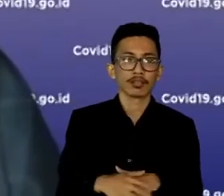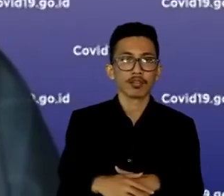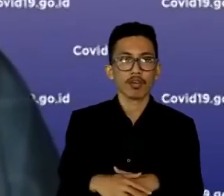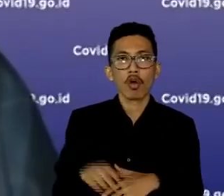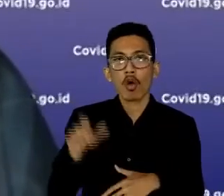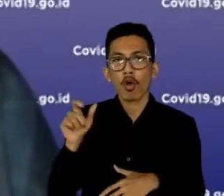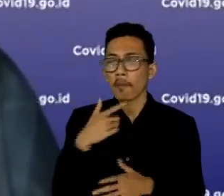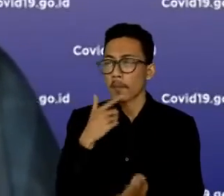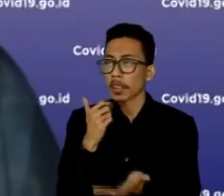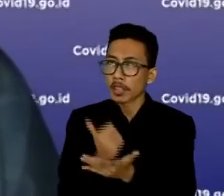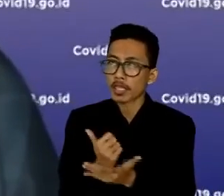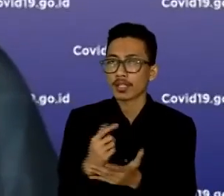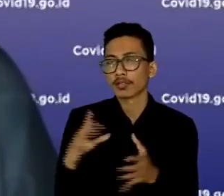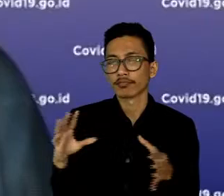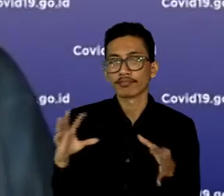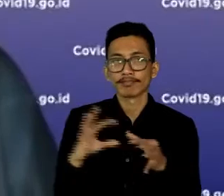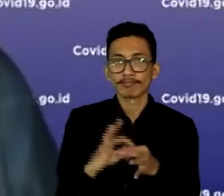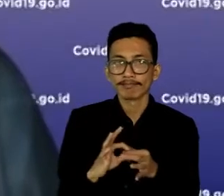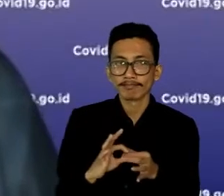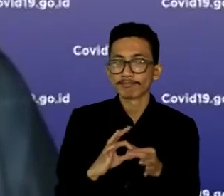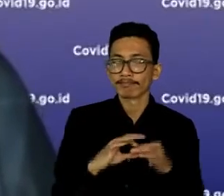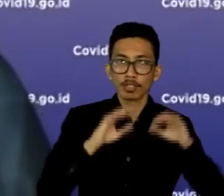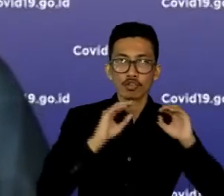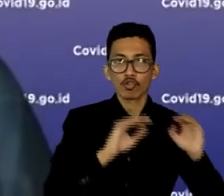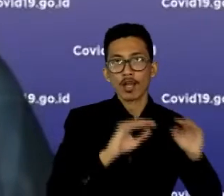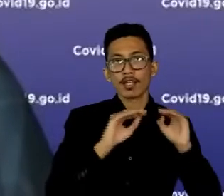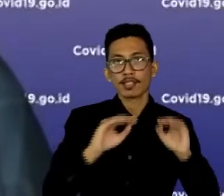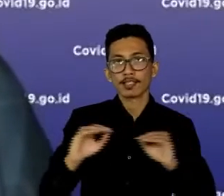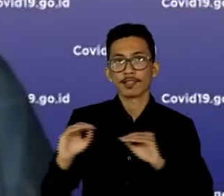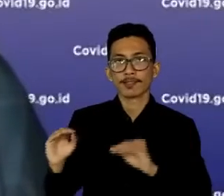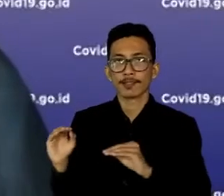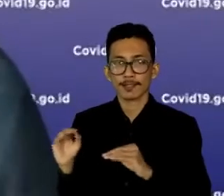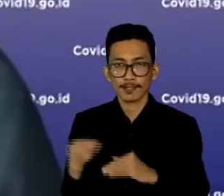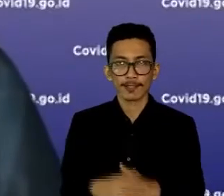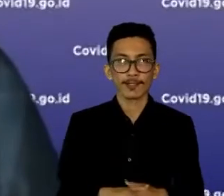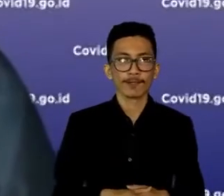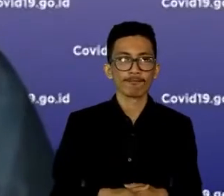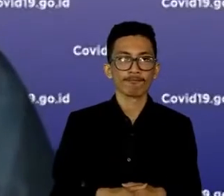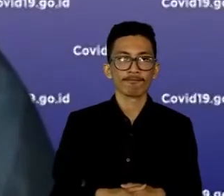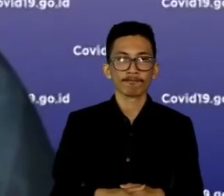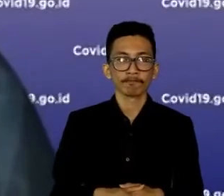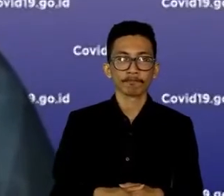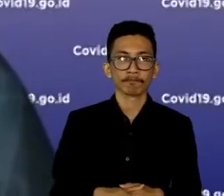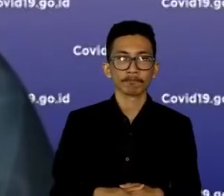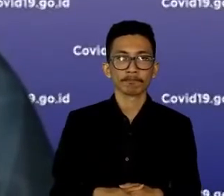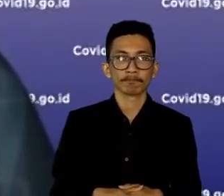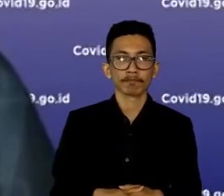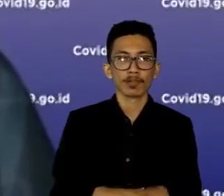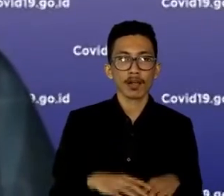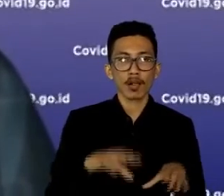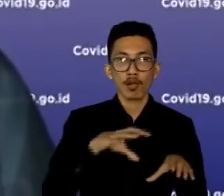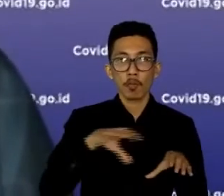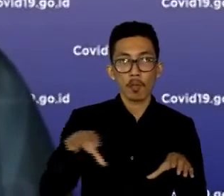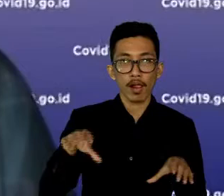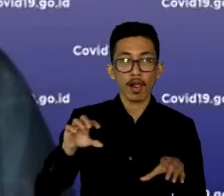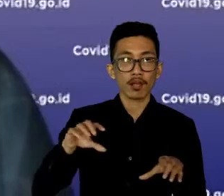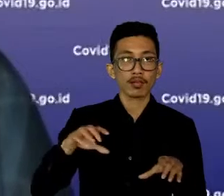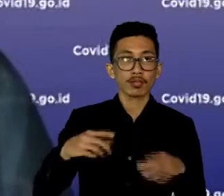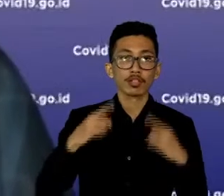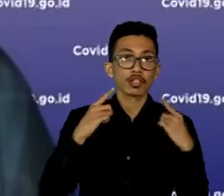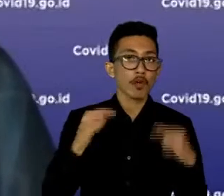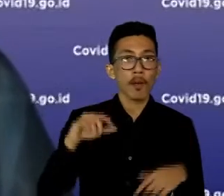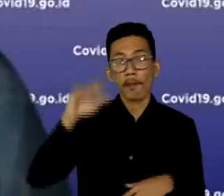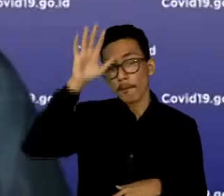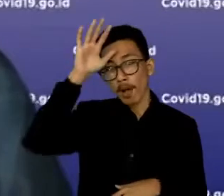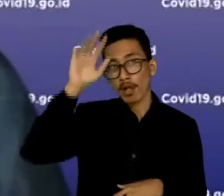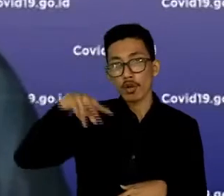tokoh agama, tokoh adat, untuk sama-sama nih mengedukasi orang-orang di sekitar kita, terutama tadi di beberapa wilayah luar Jawa dan Bali, untuk